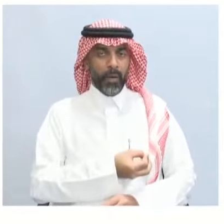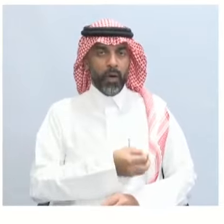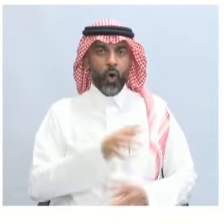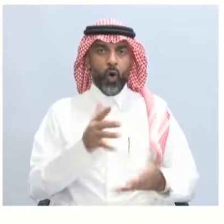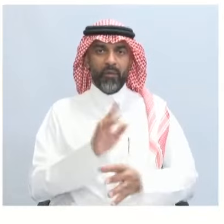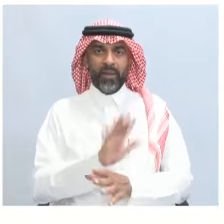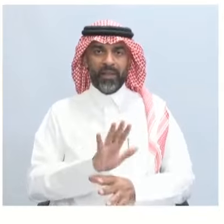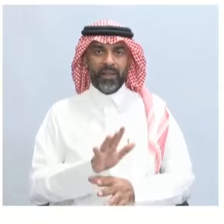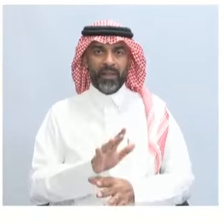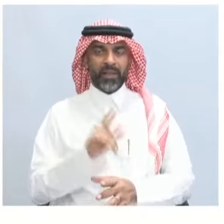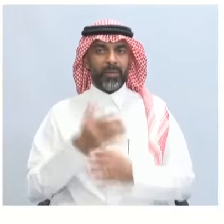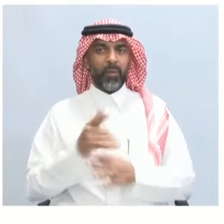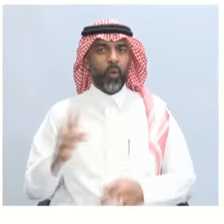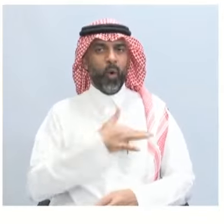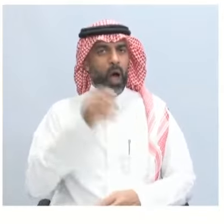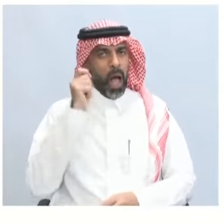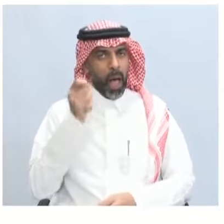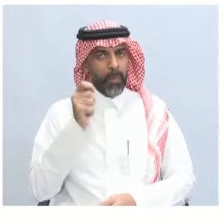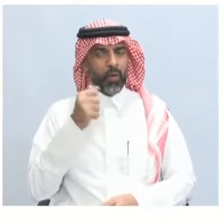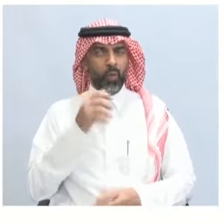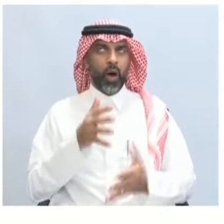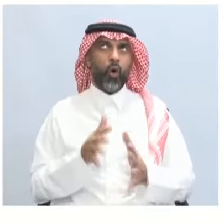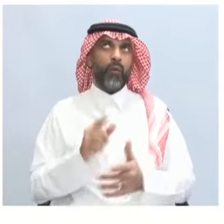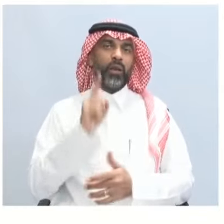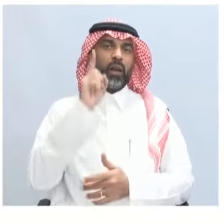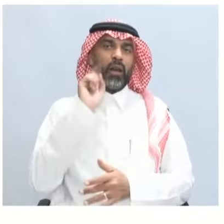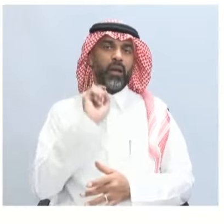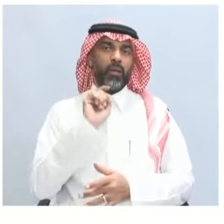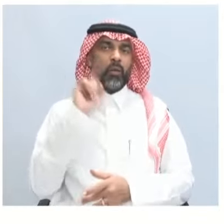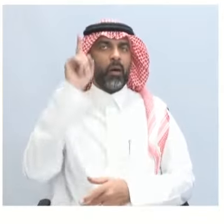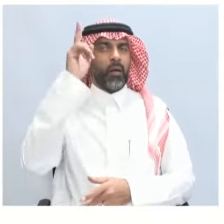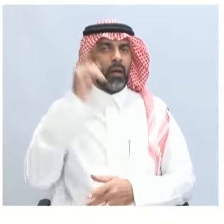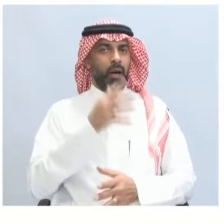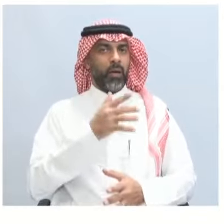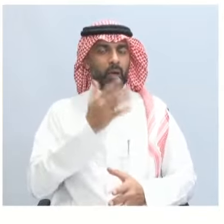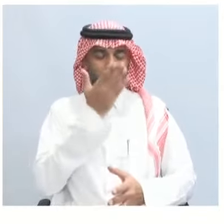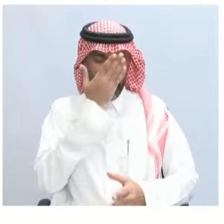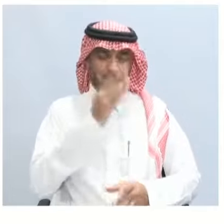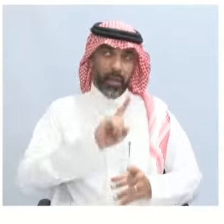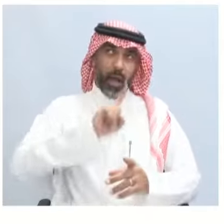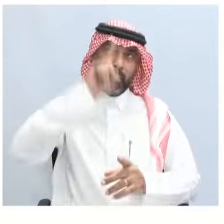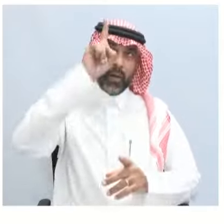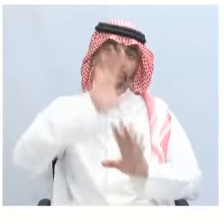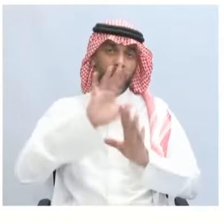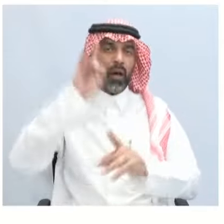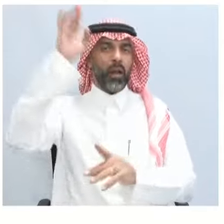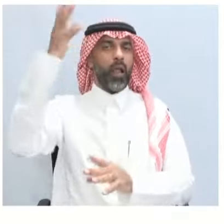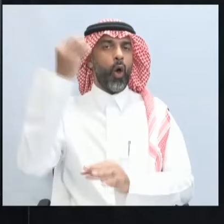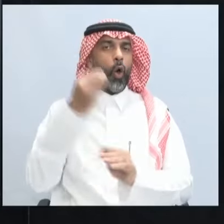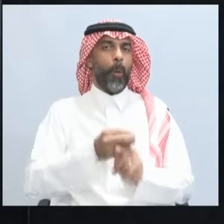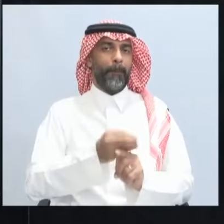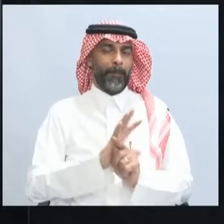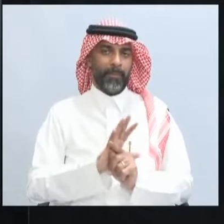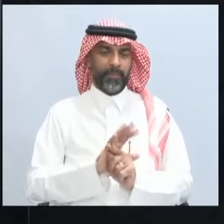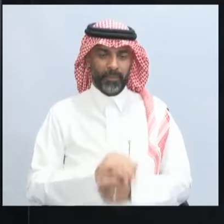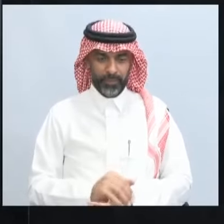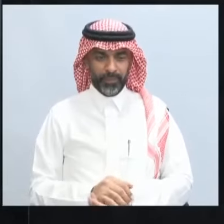وكانوا يتقون فلهذا تحصل ولايه الله عز وجل باخلاص العباده له سبحانه وتعالى فحينما تحقق